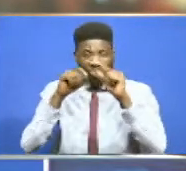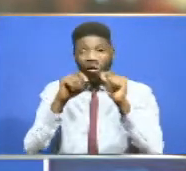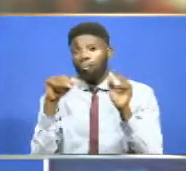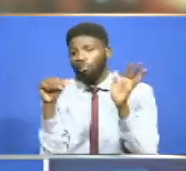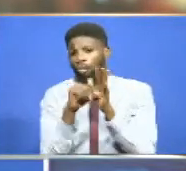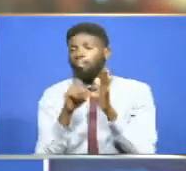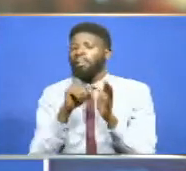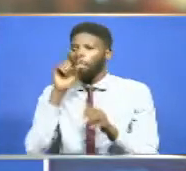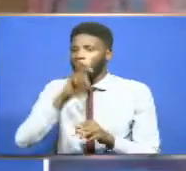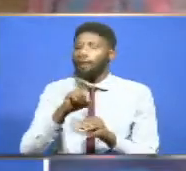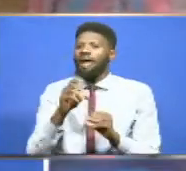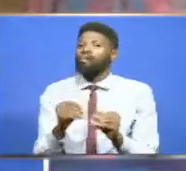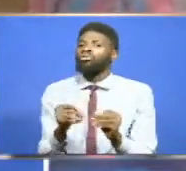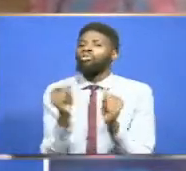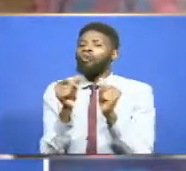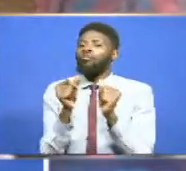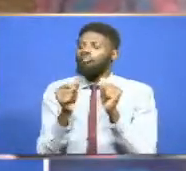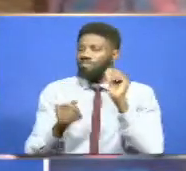kwa dharura.